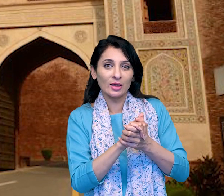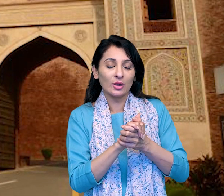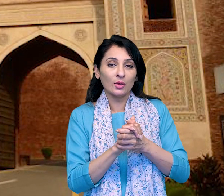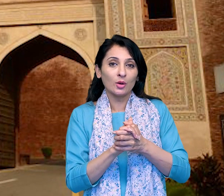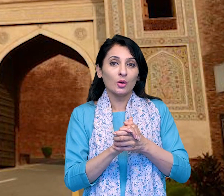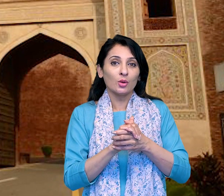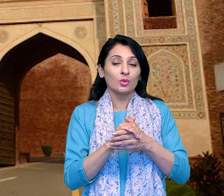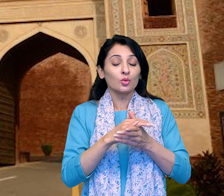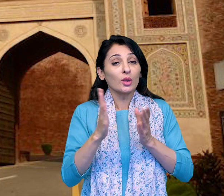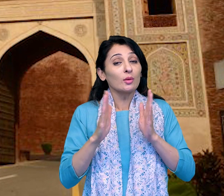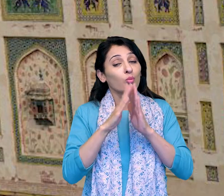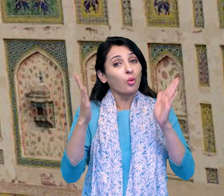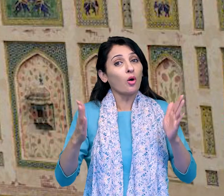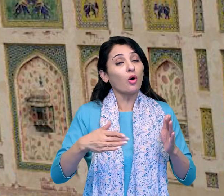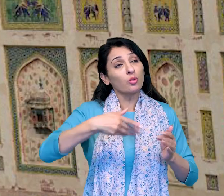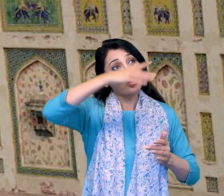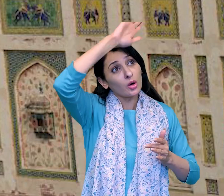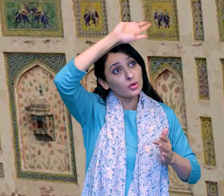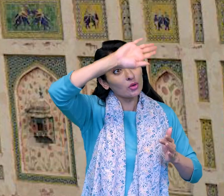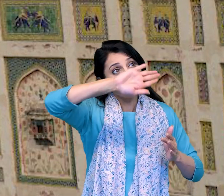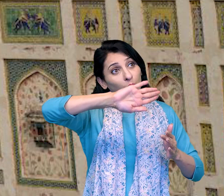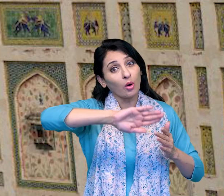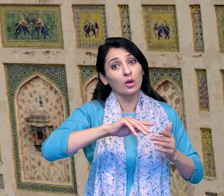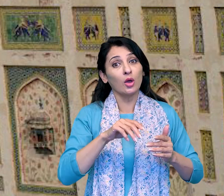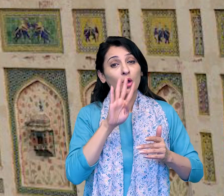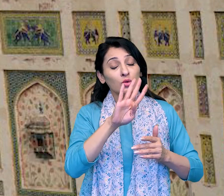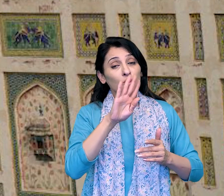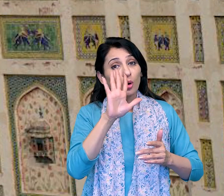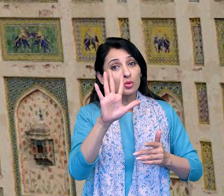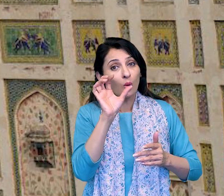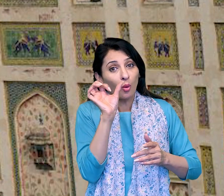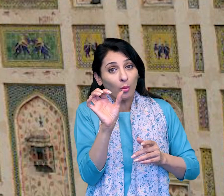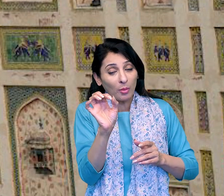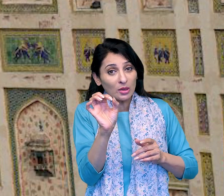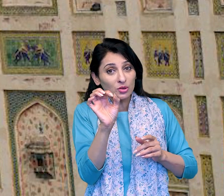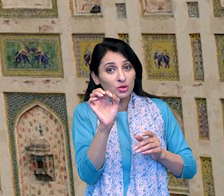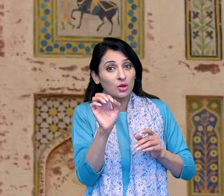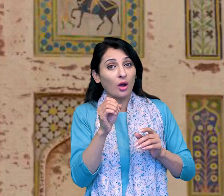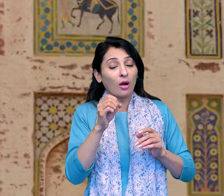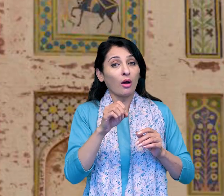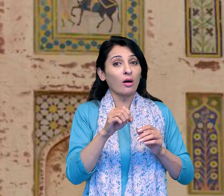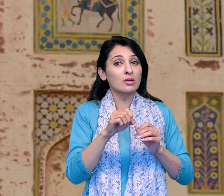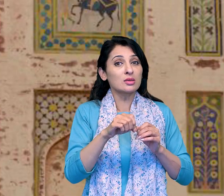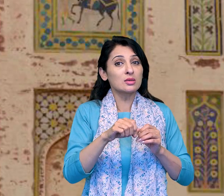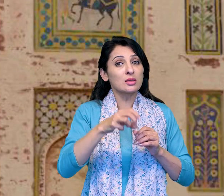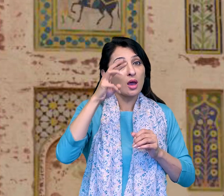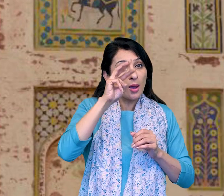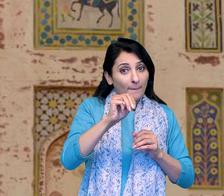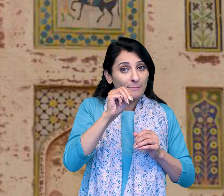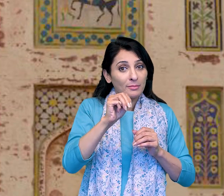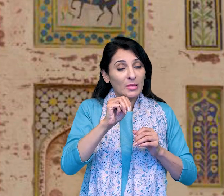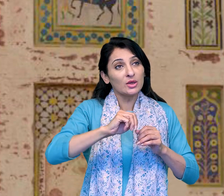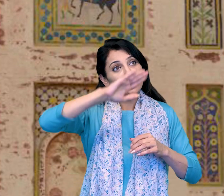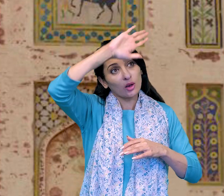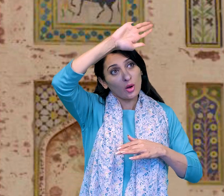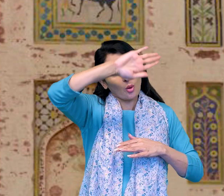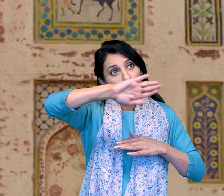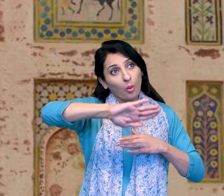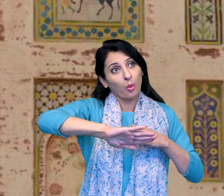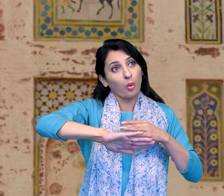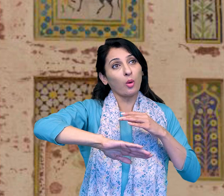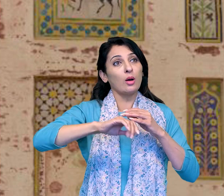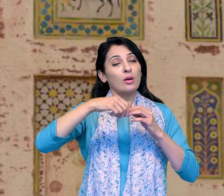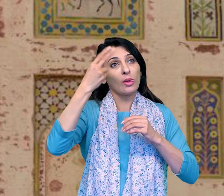पिक्चर वॉल है 450 मीटर जिसे कहा जाता है पिक्चर बहुत ज्यादा हार्ड की है